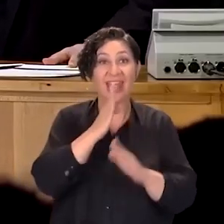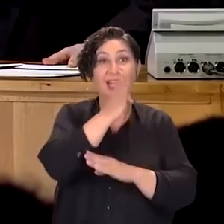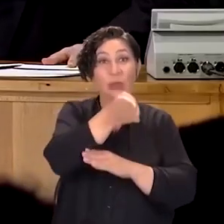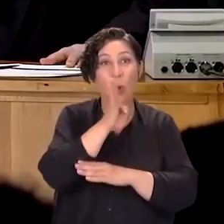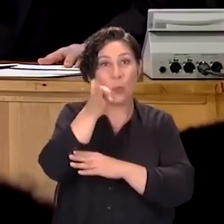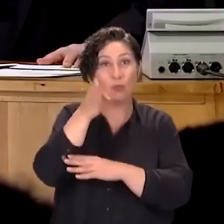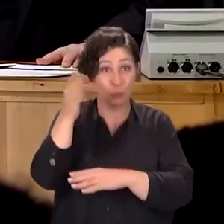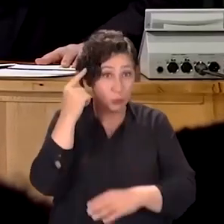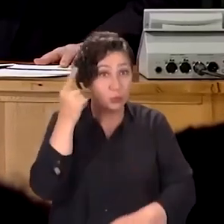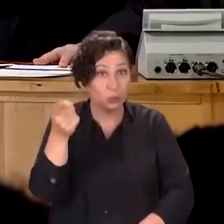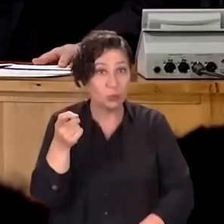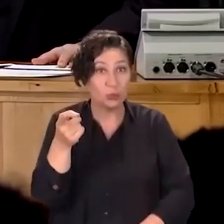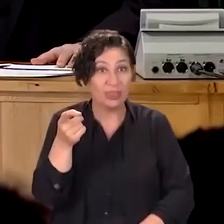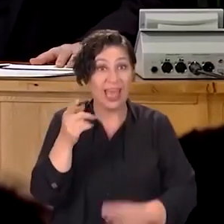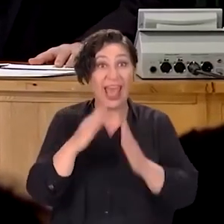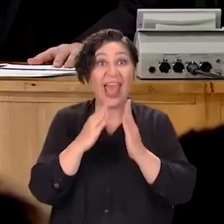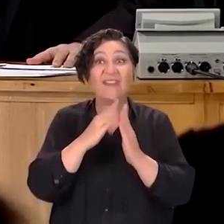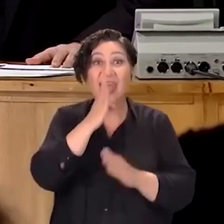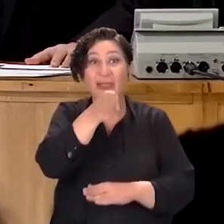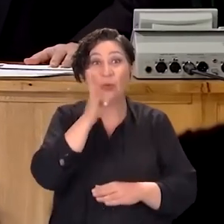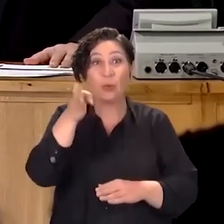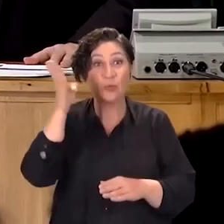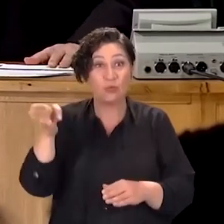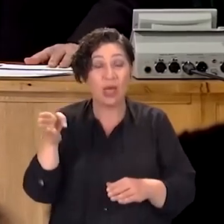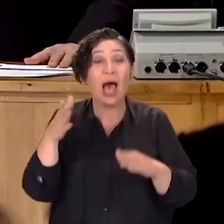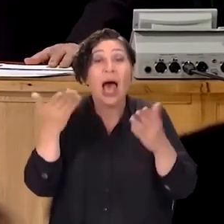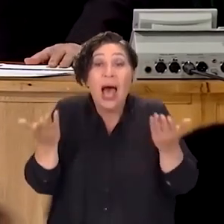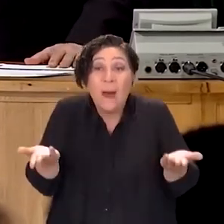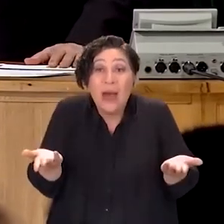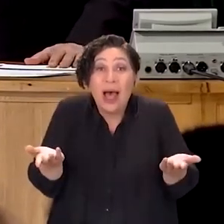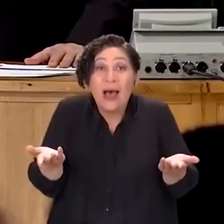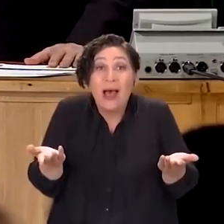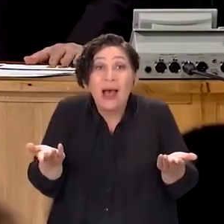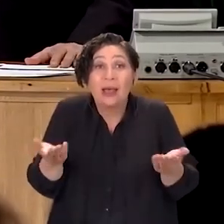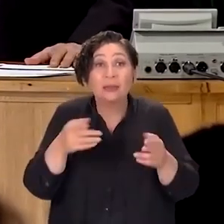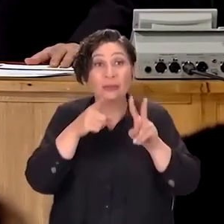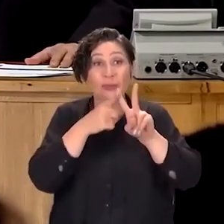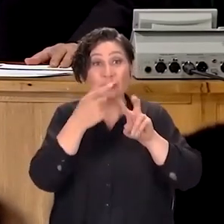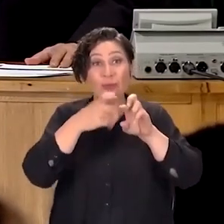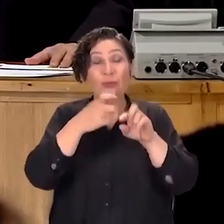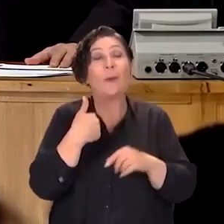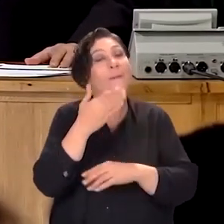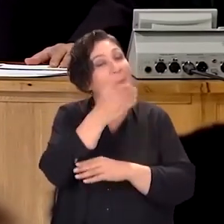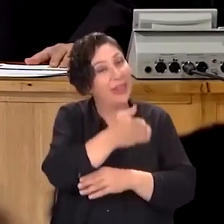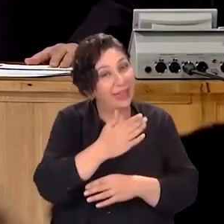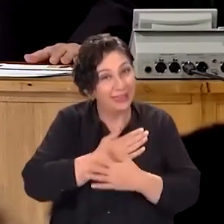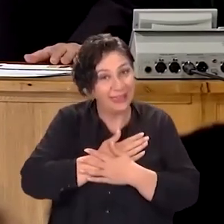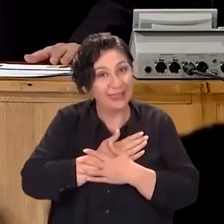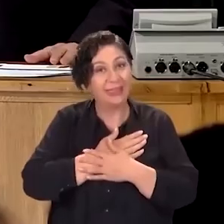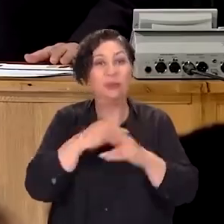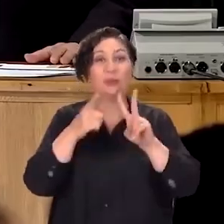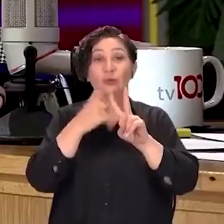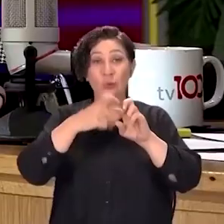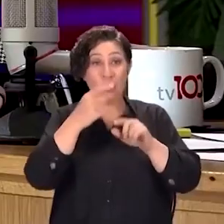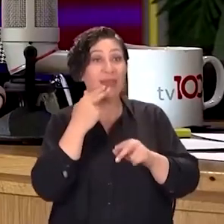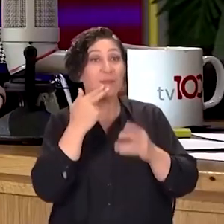gidiyorum. Düşünün. Evlere gidiyorum. Ama Nur Yerlitaş'a da gittim. Benim. Nur